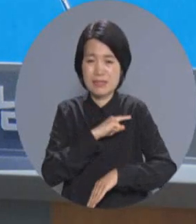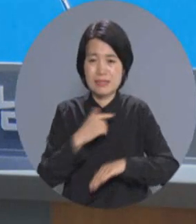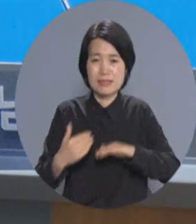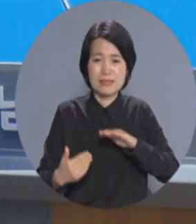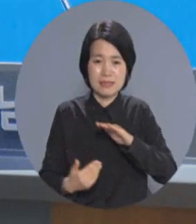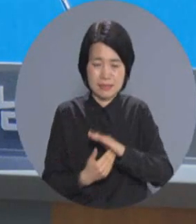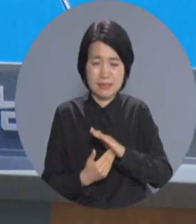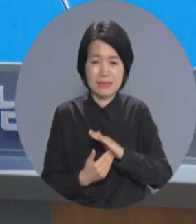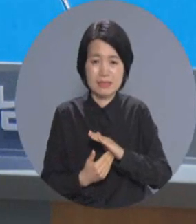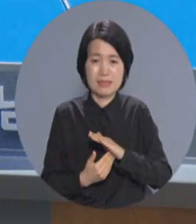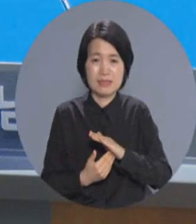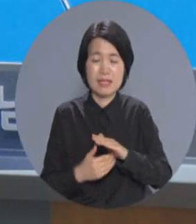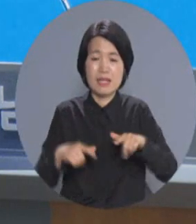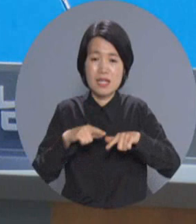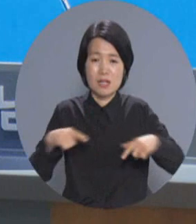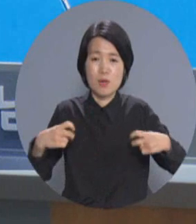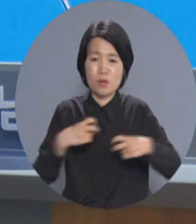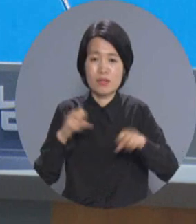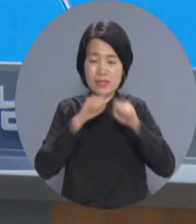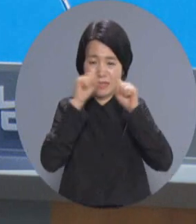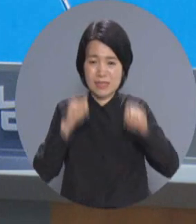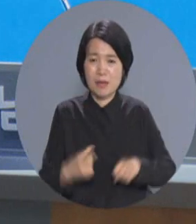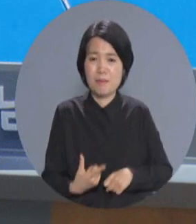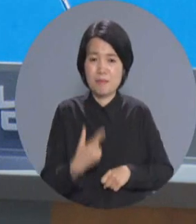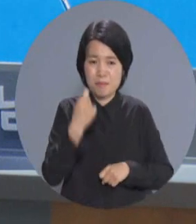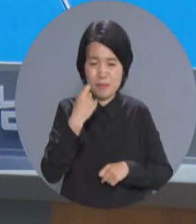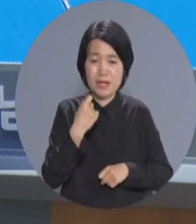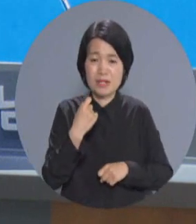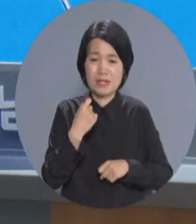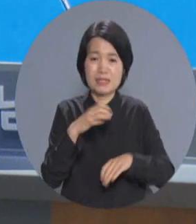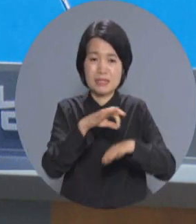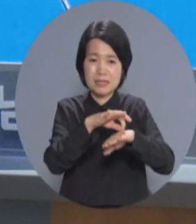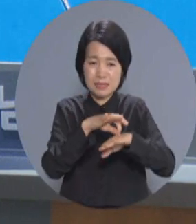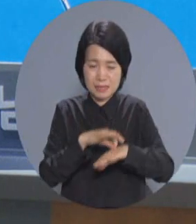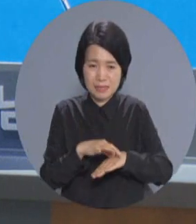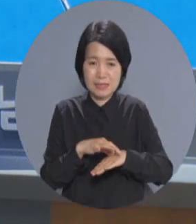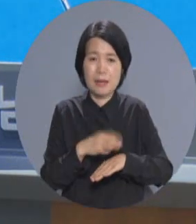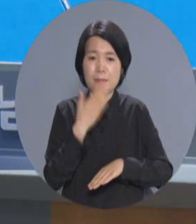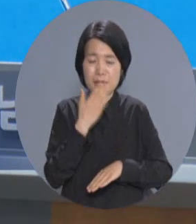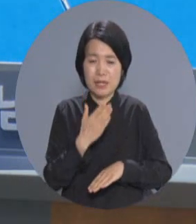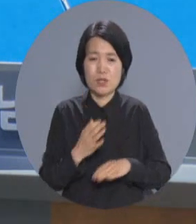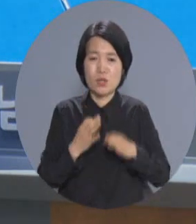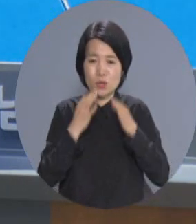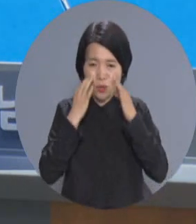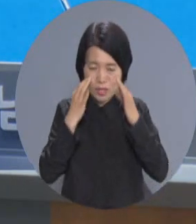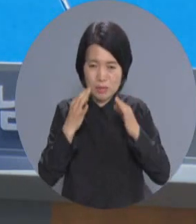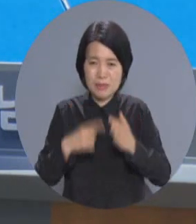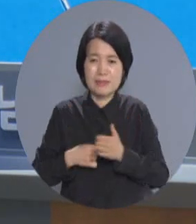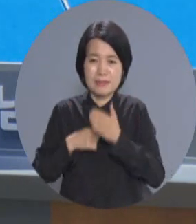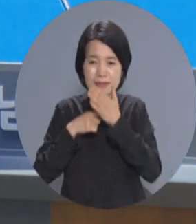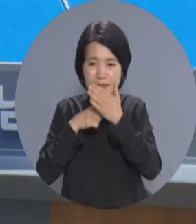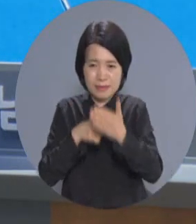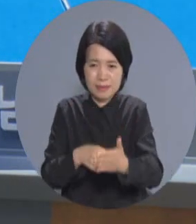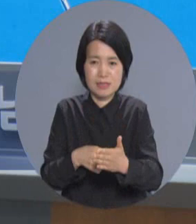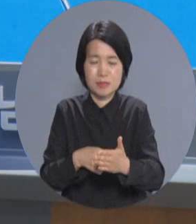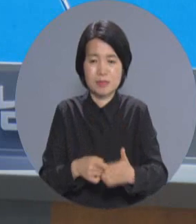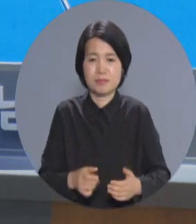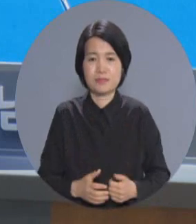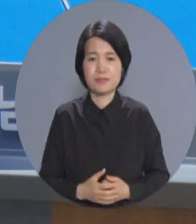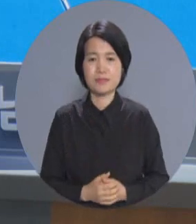최대한으로 우리 대종교통 시스템에 발빠르게 도입할 수 있도록 최선을 다해서